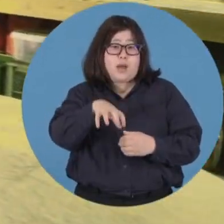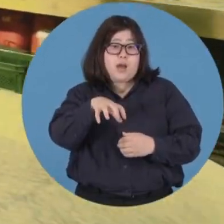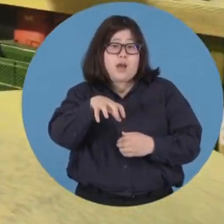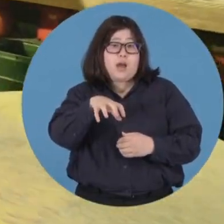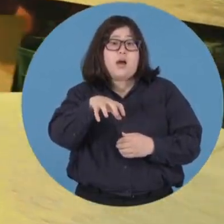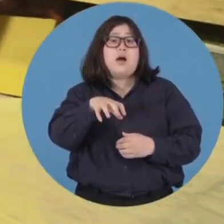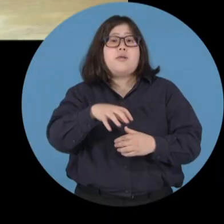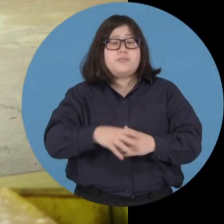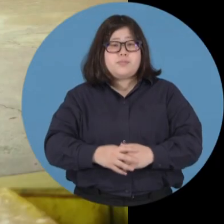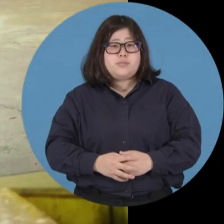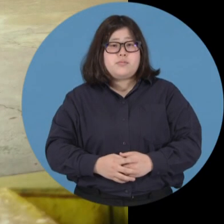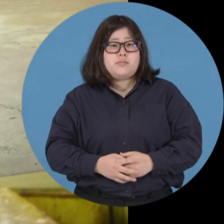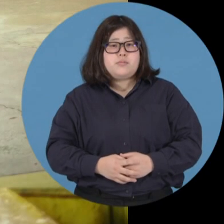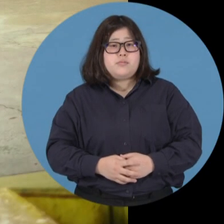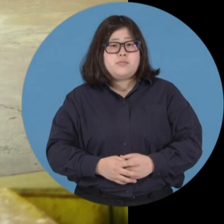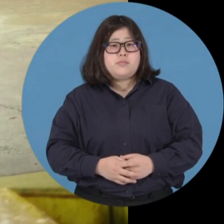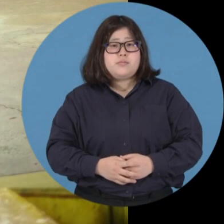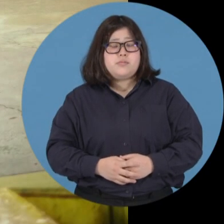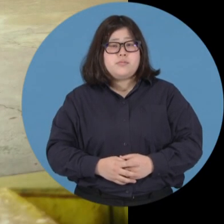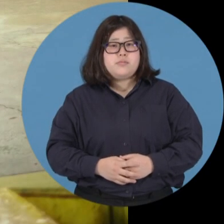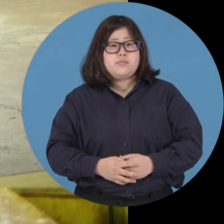ードを楽しんでいる。